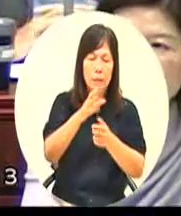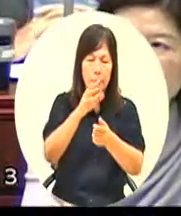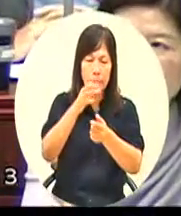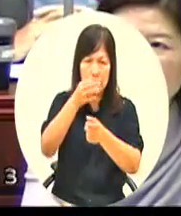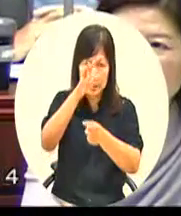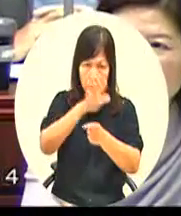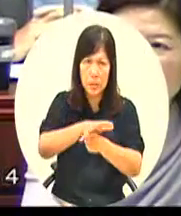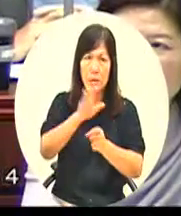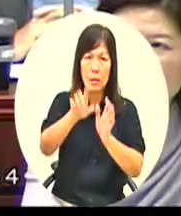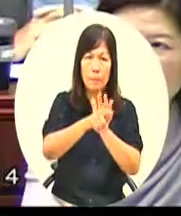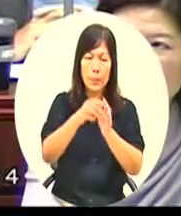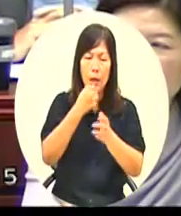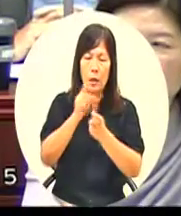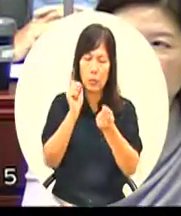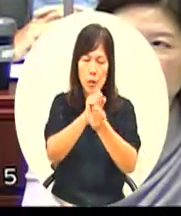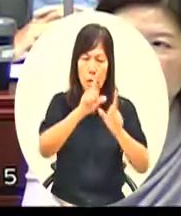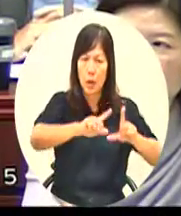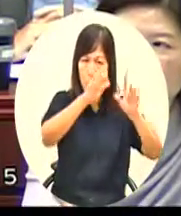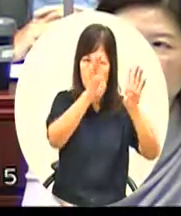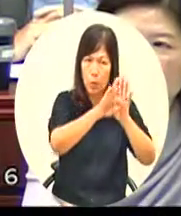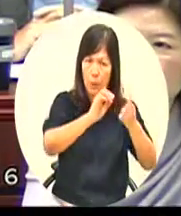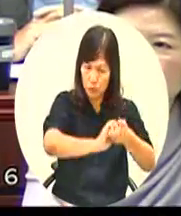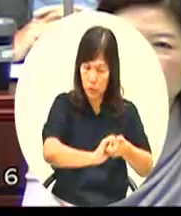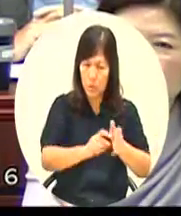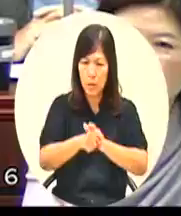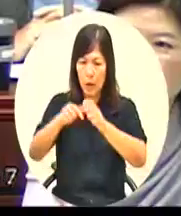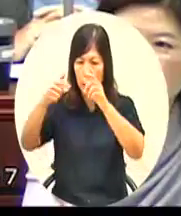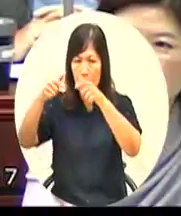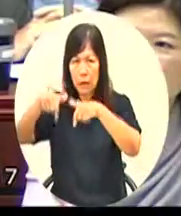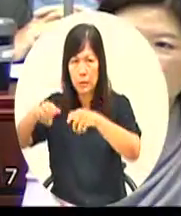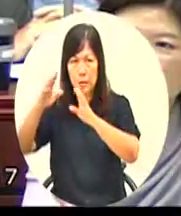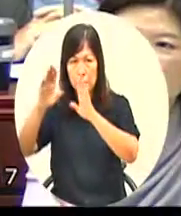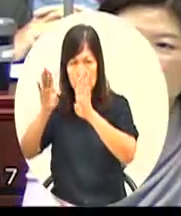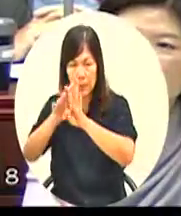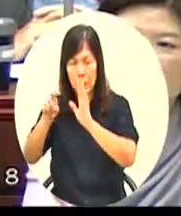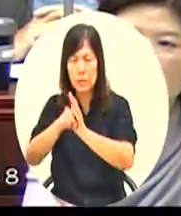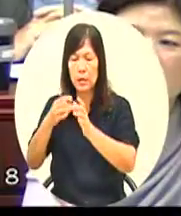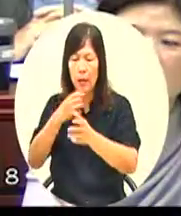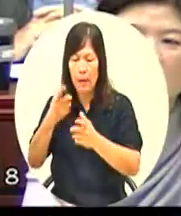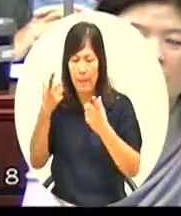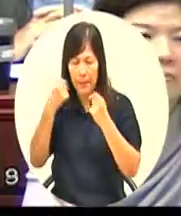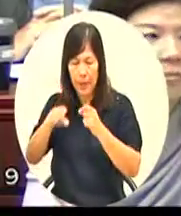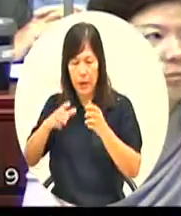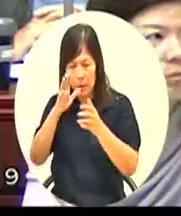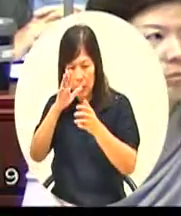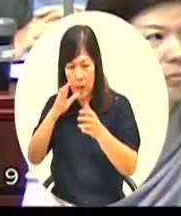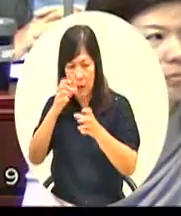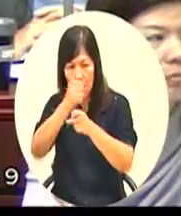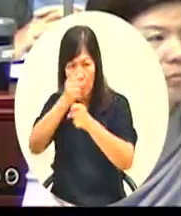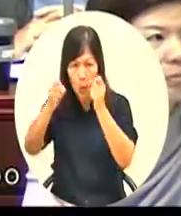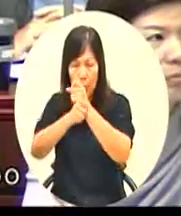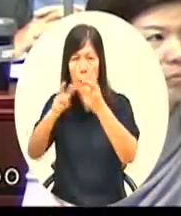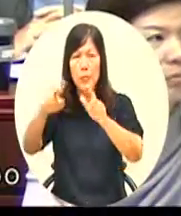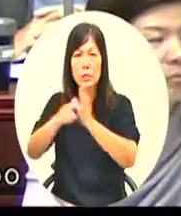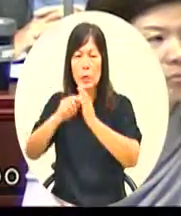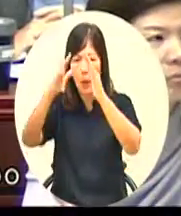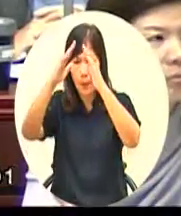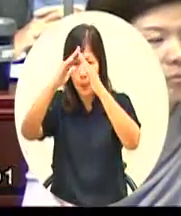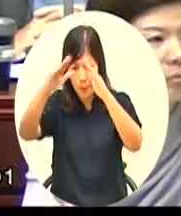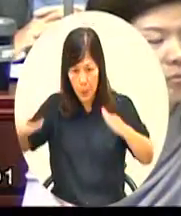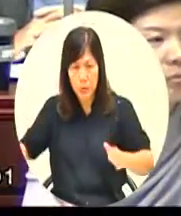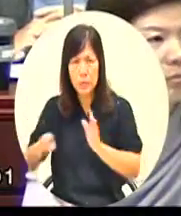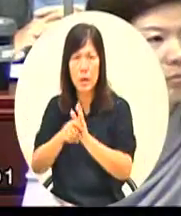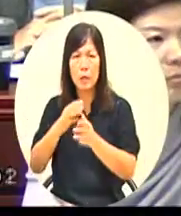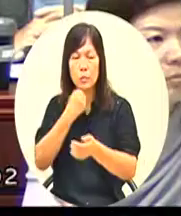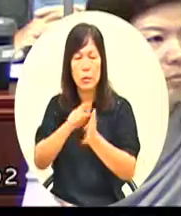部分已经核定了，但西门的部分他们认为因为是不是本体而是棚架，所以这个部分要晚一点。那不过文化局我们这边马